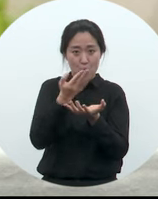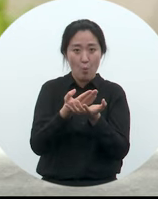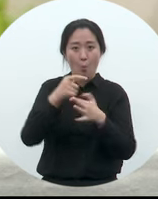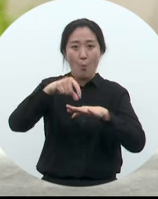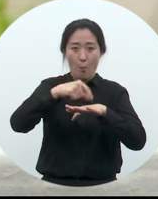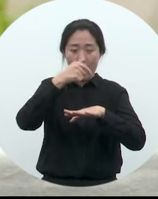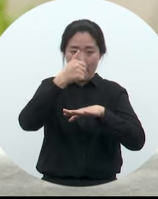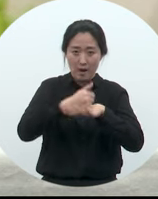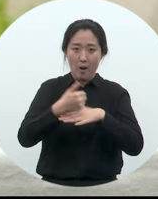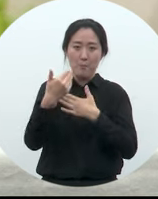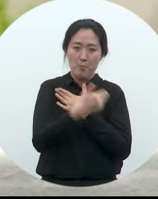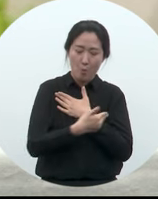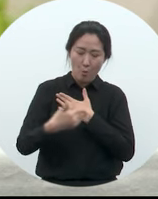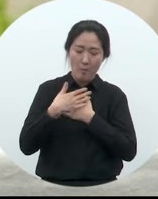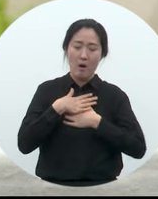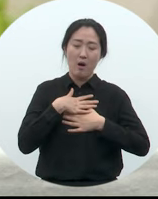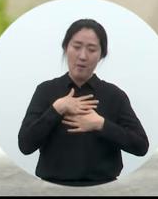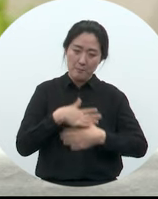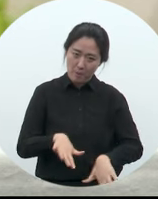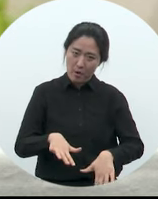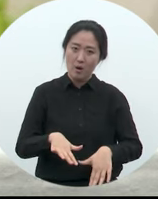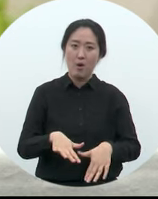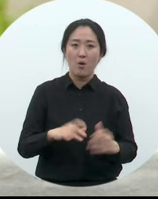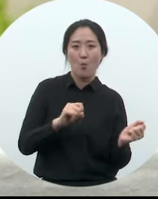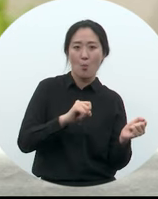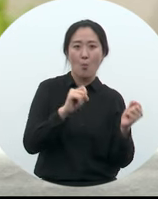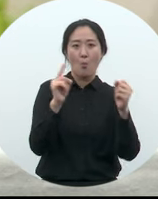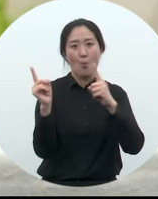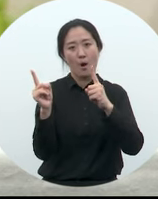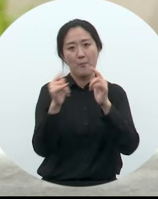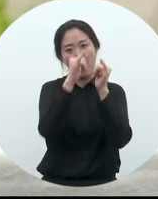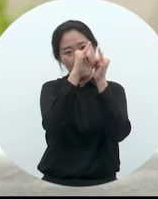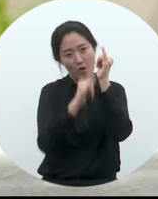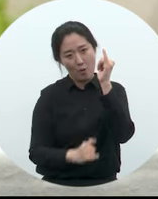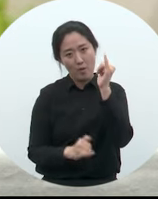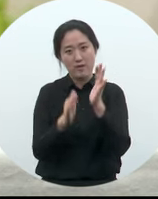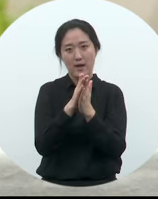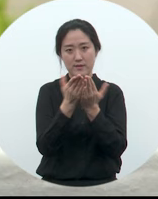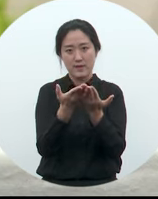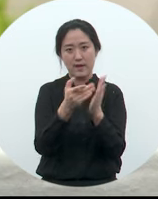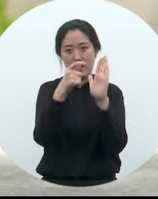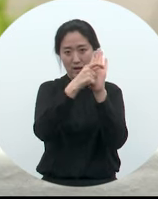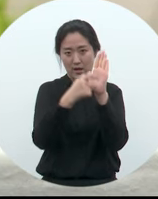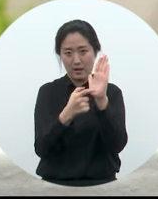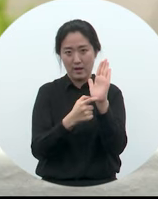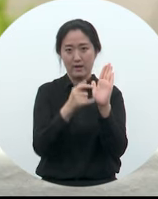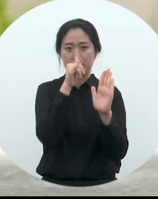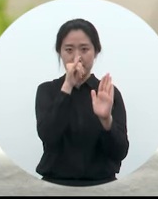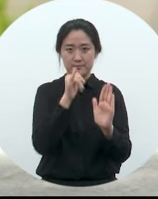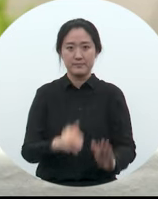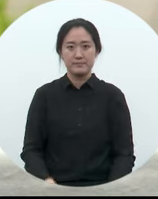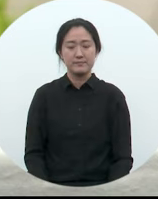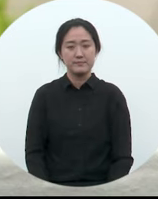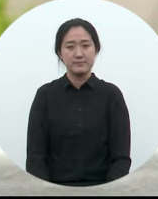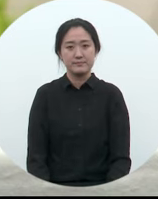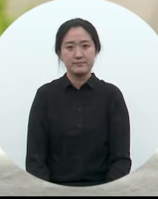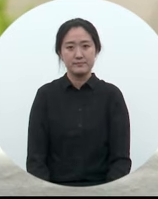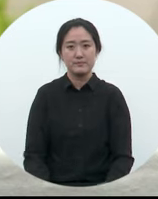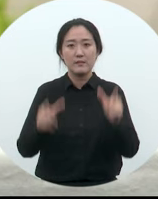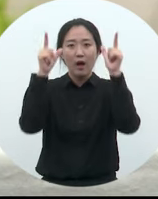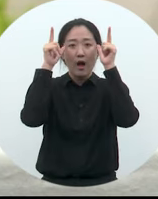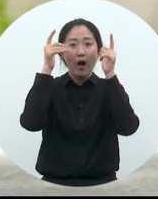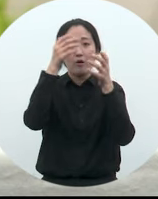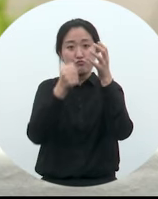나오는데요. 왕들이나 또 궁중에 있는 사람들이 기력이 떨어졌을 때 타락죽을 먹었다라는 기록들이 실제로 실록에